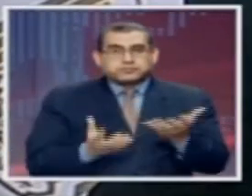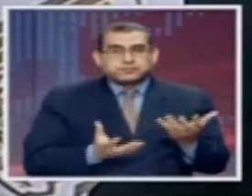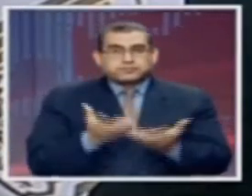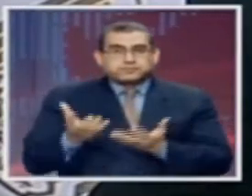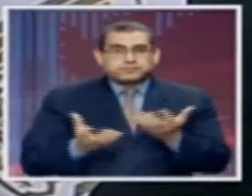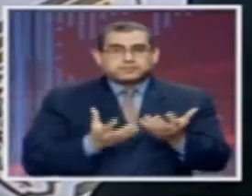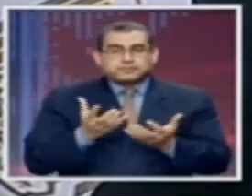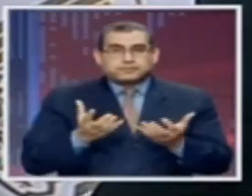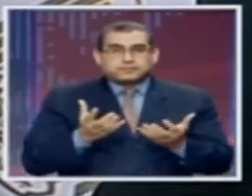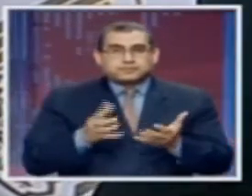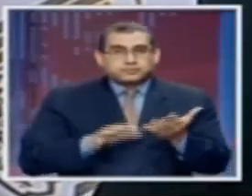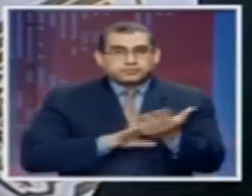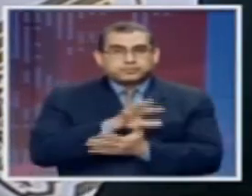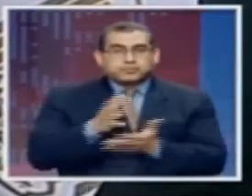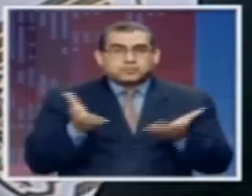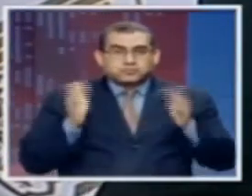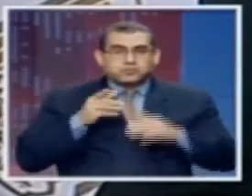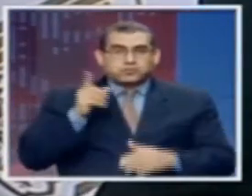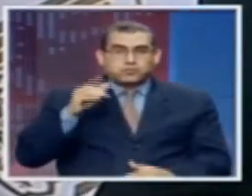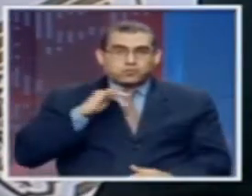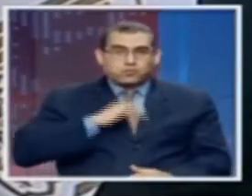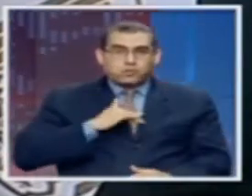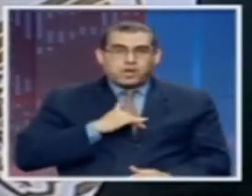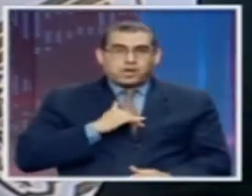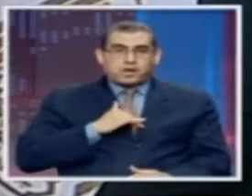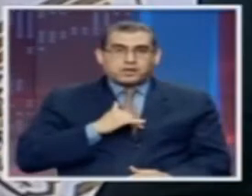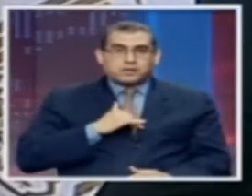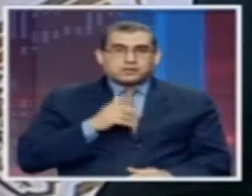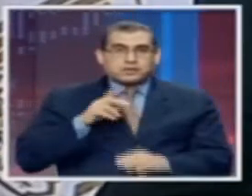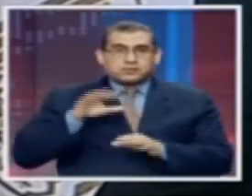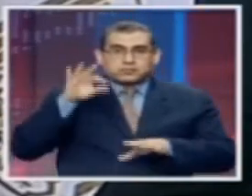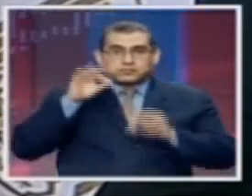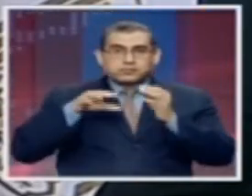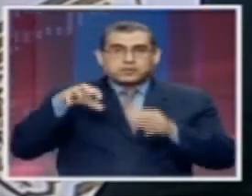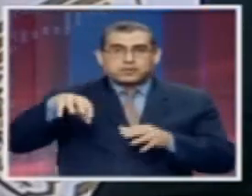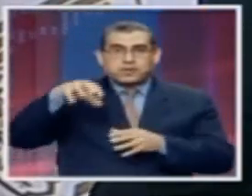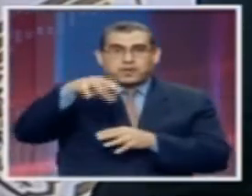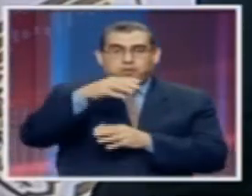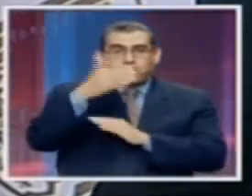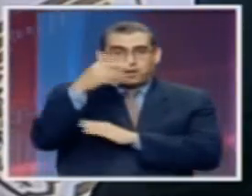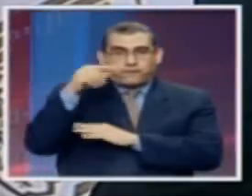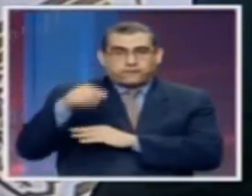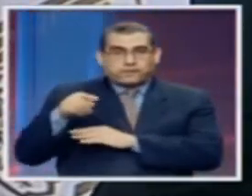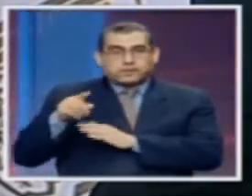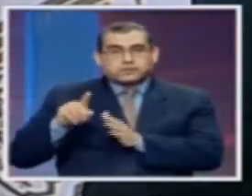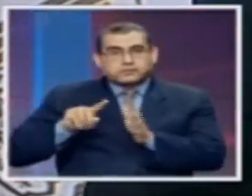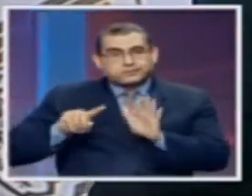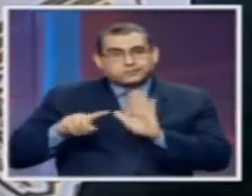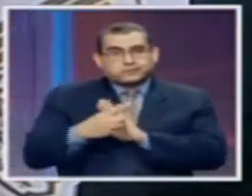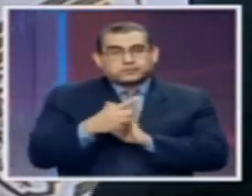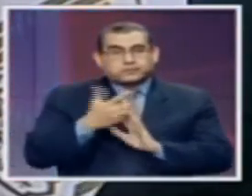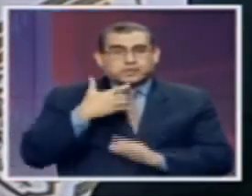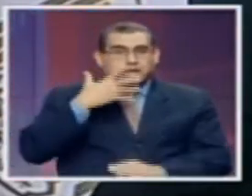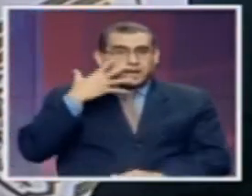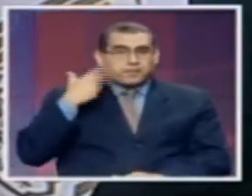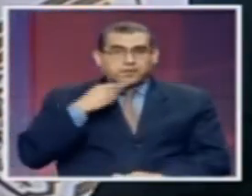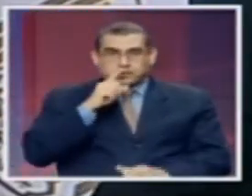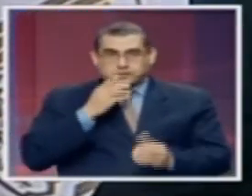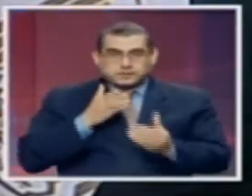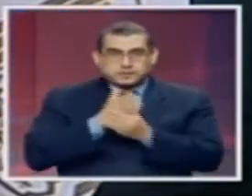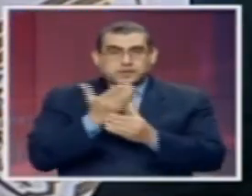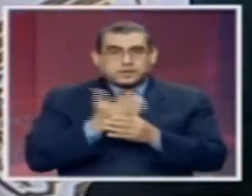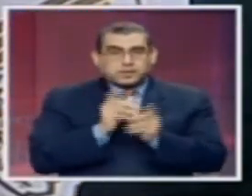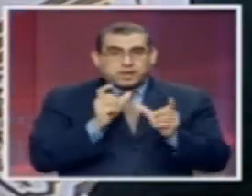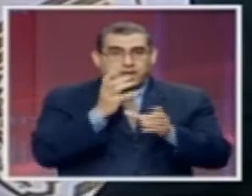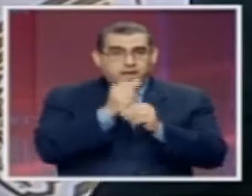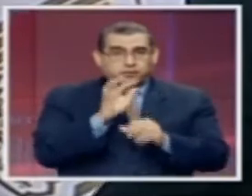من التوتر. هناك دول تتدخل في ليبيا ليس من منطلق حماية